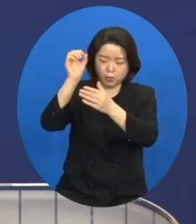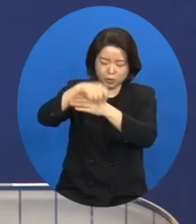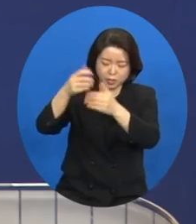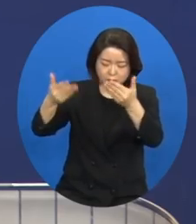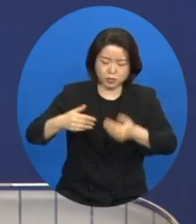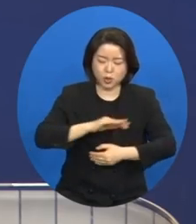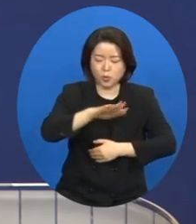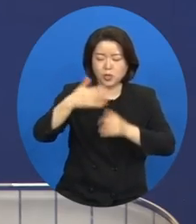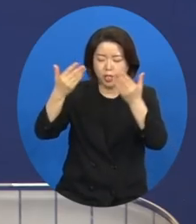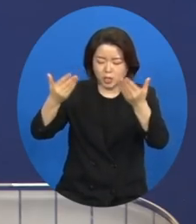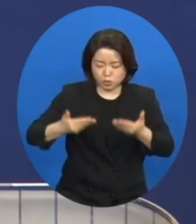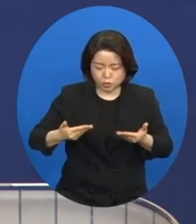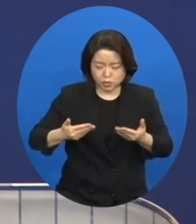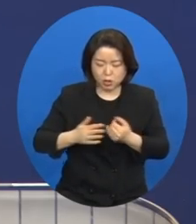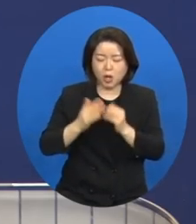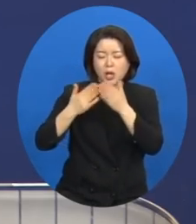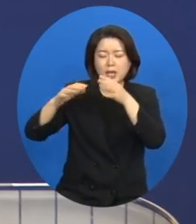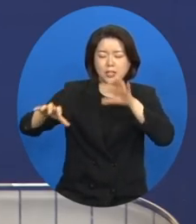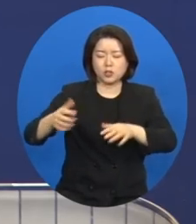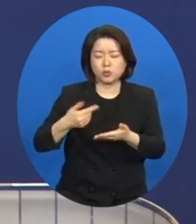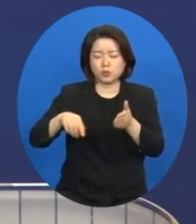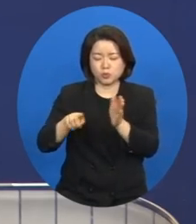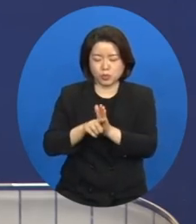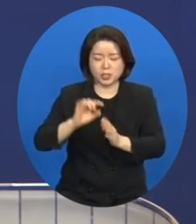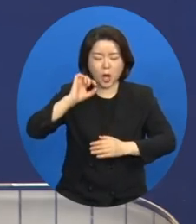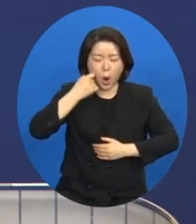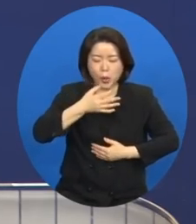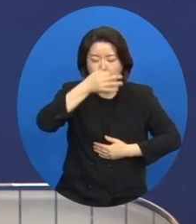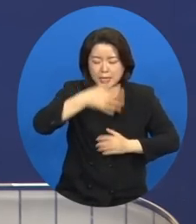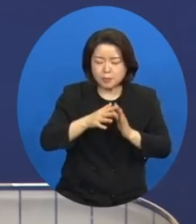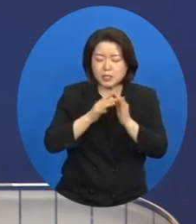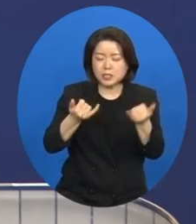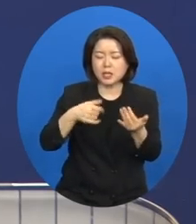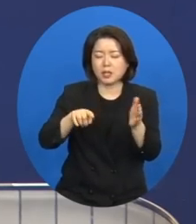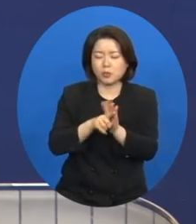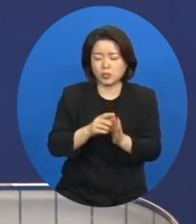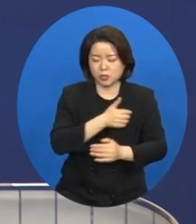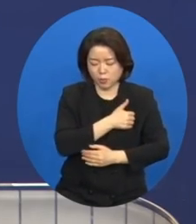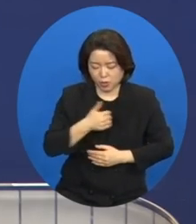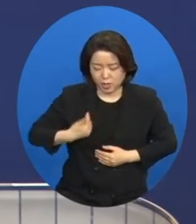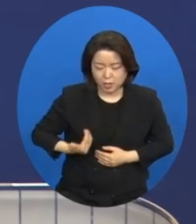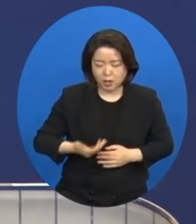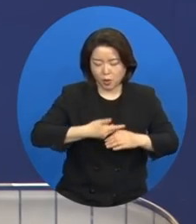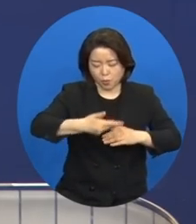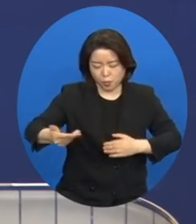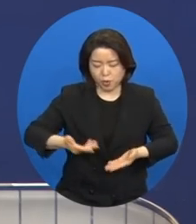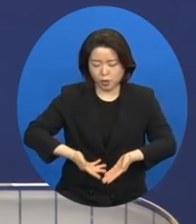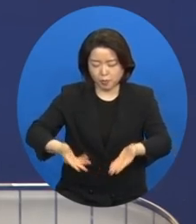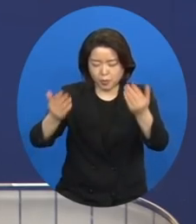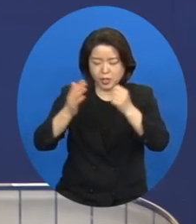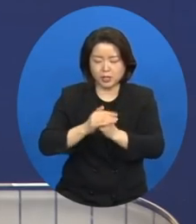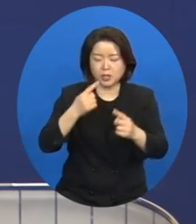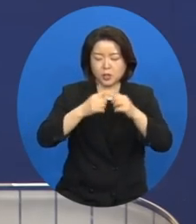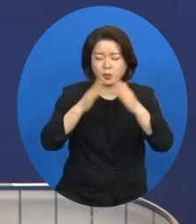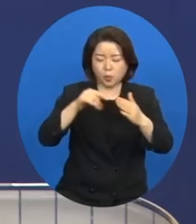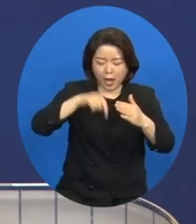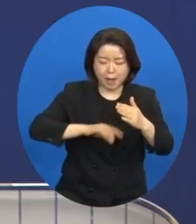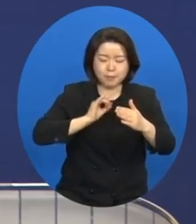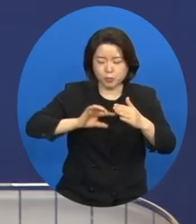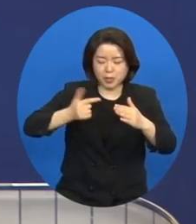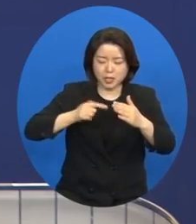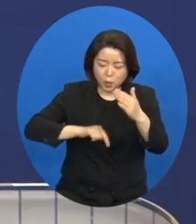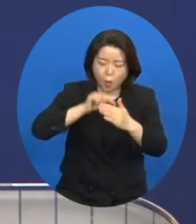주신 것들을 또한 이웃을 위하여서, 또한 어렵고 힘든 이들을 위하여서 기꺼이 흘려보낼 수 있는 교회 안만이 아니라